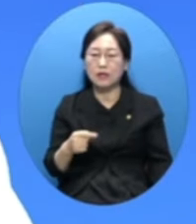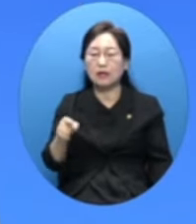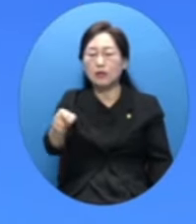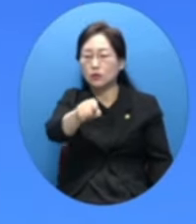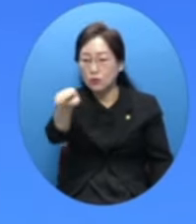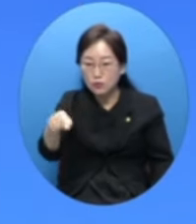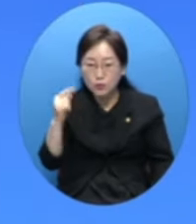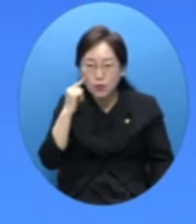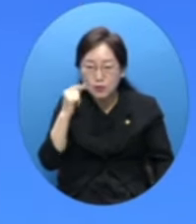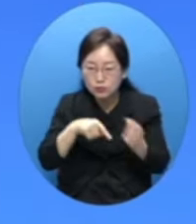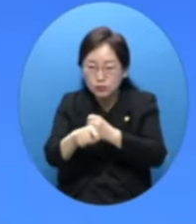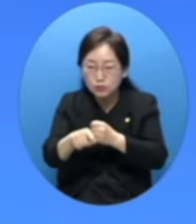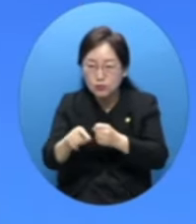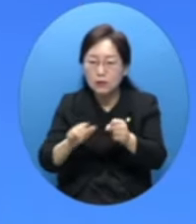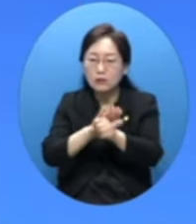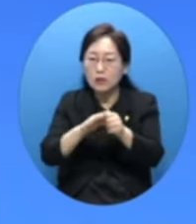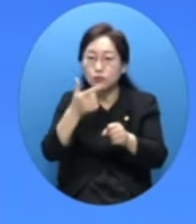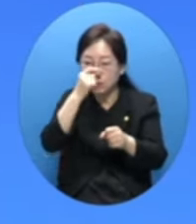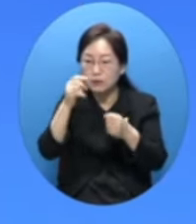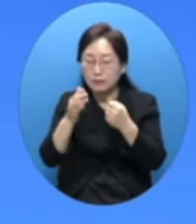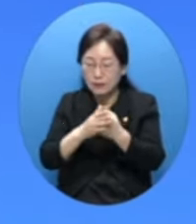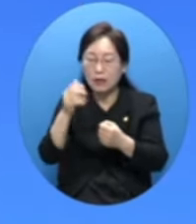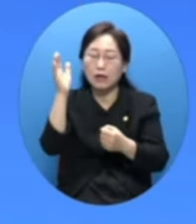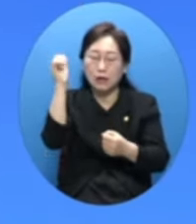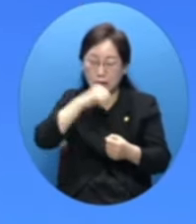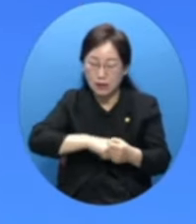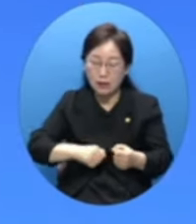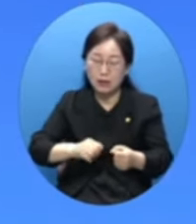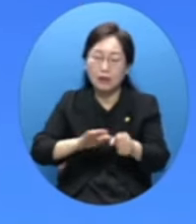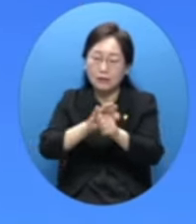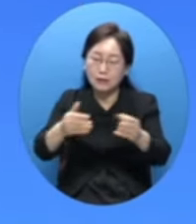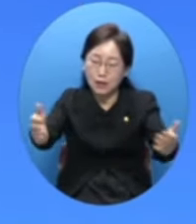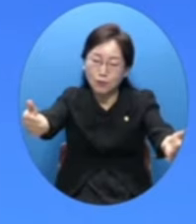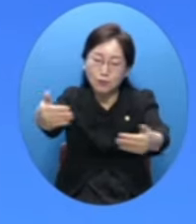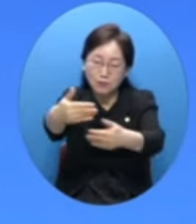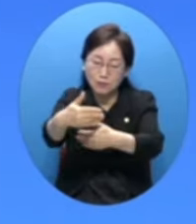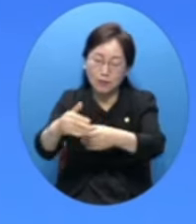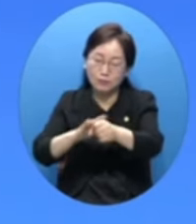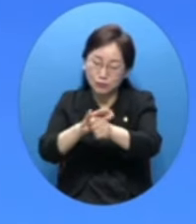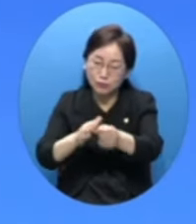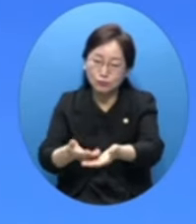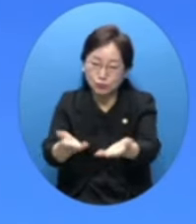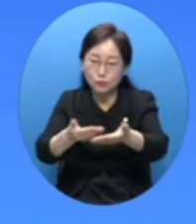걸 알게 됐습니다. 그래서 그런 아이들을 사랑으로 돌보기 시작해서 30여 명의 아이들이